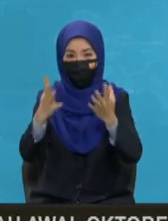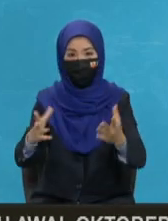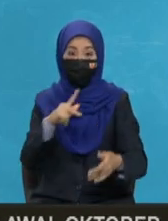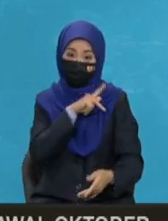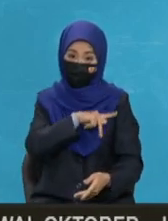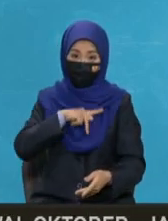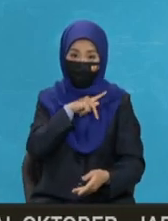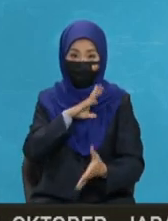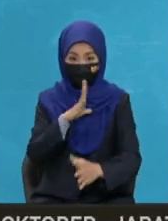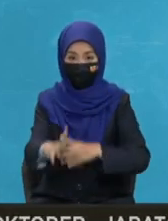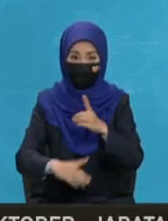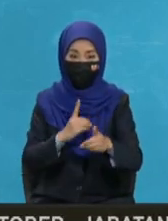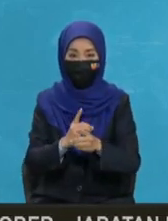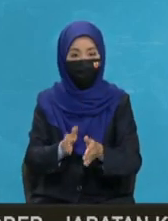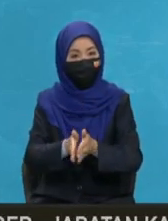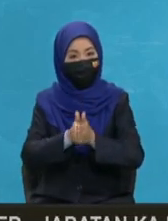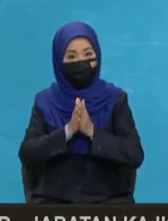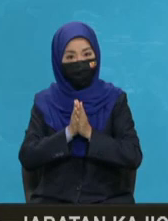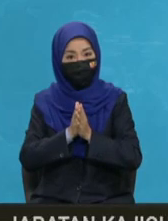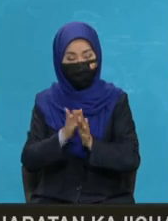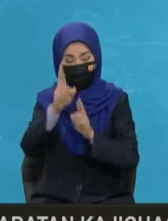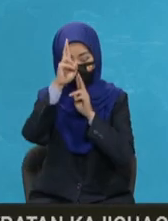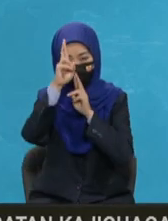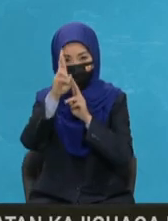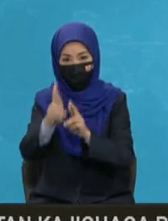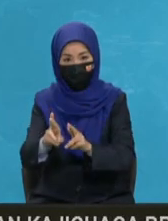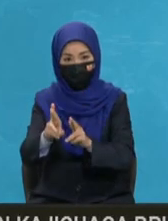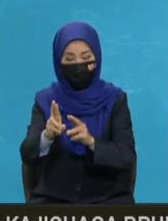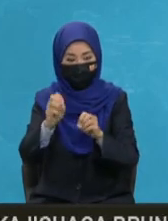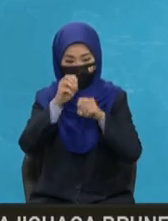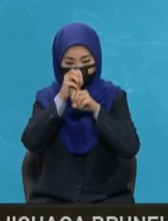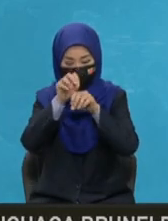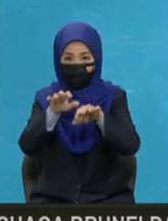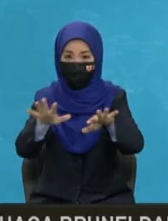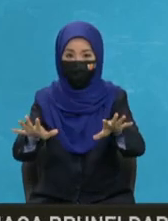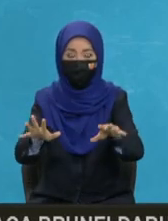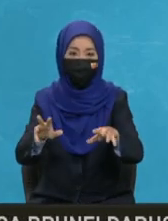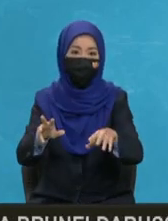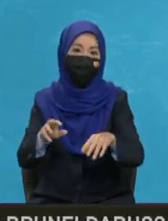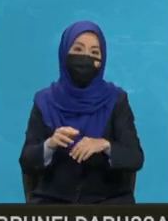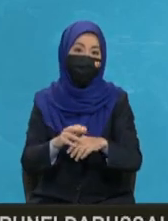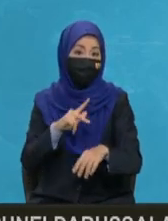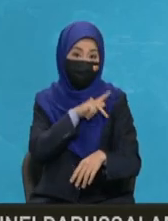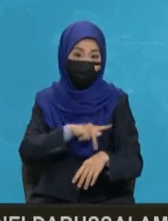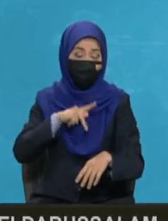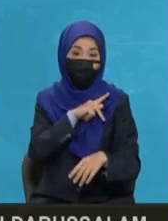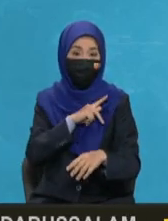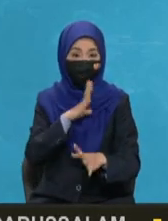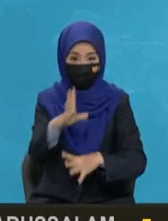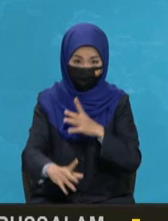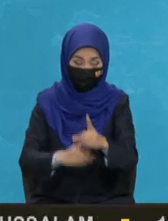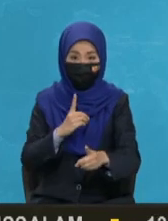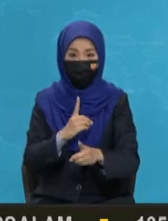es horor maju ganti pohonkan untuk sama-sama menghormati dan tidak menyebarkan maklumat maklumat berkaitan dengan cash